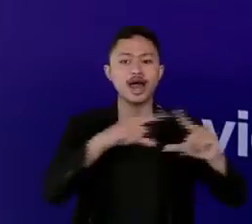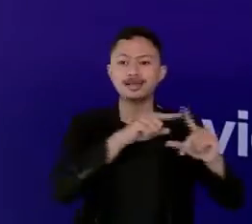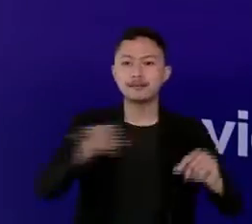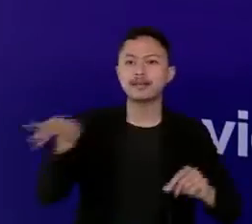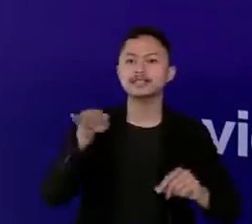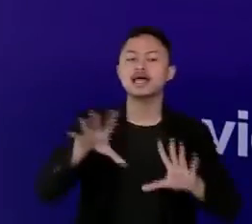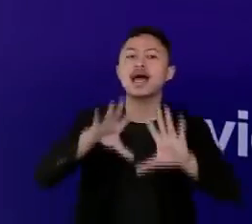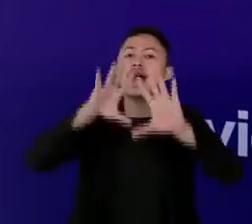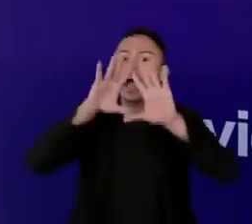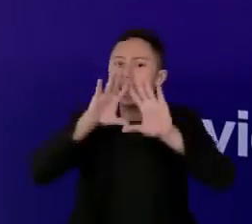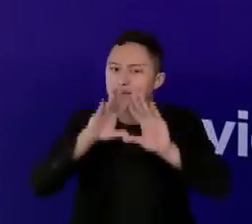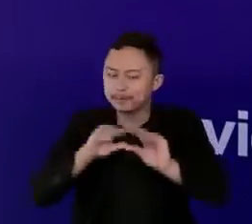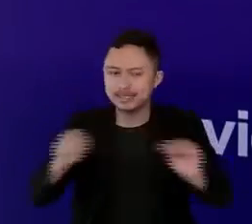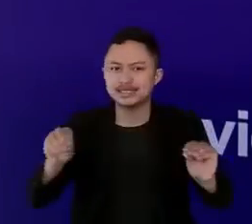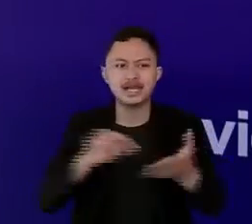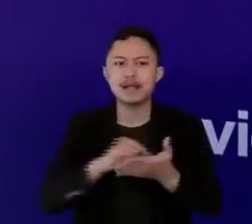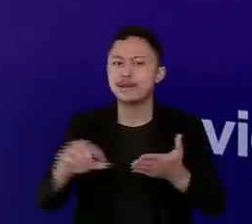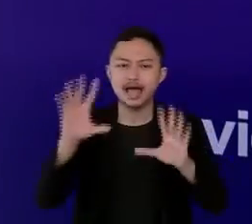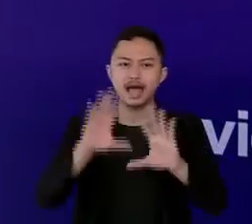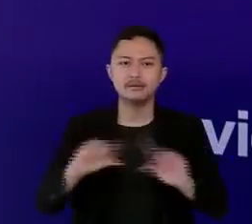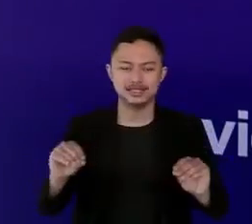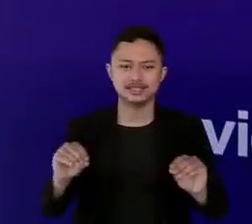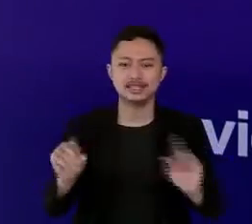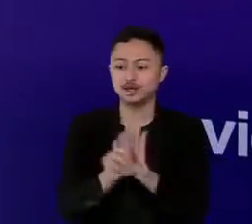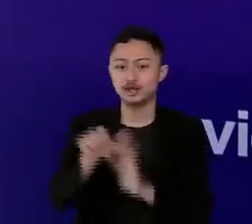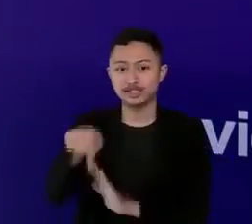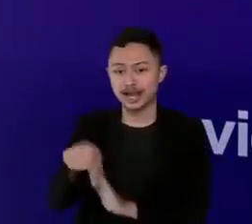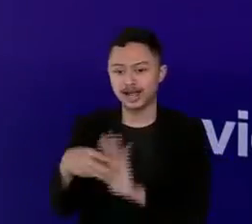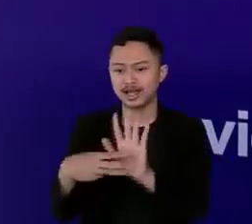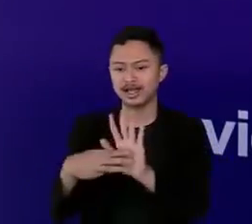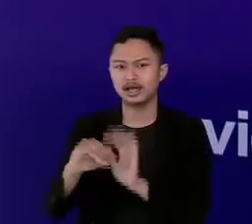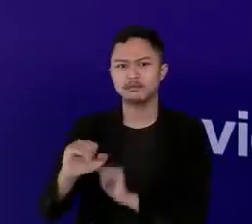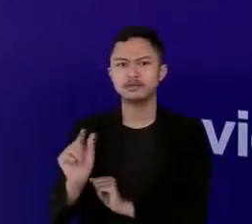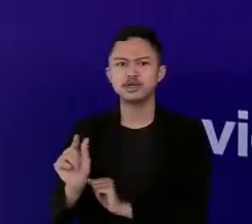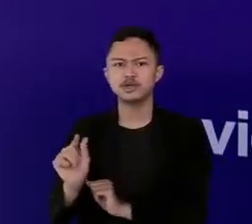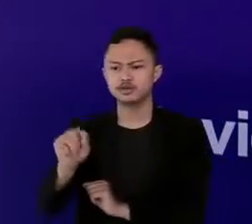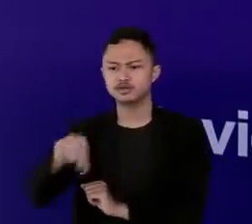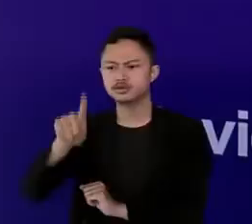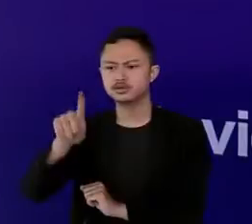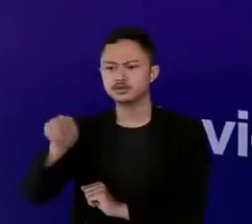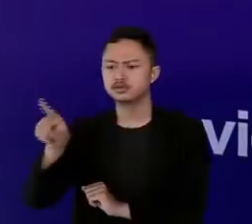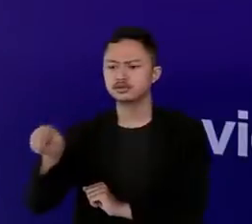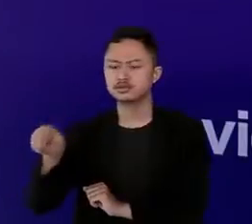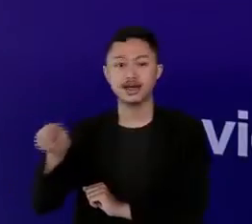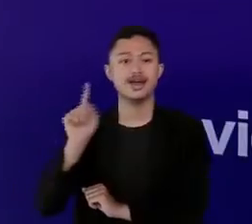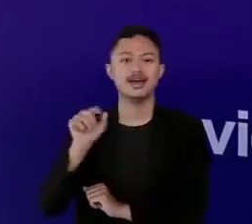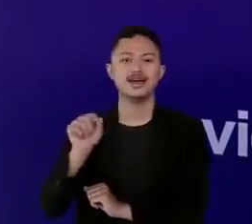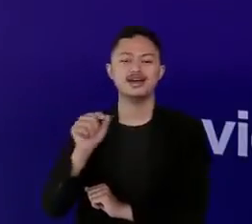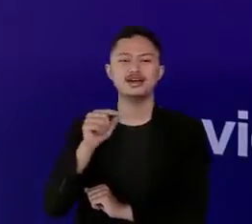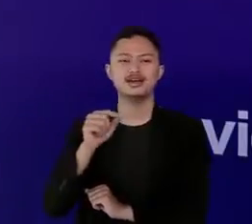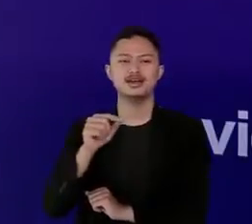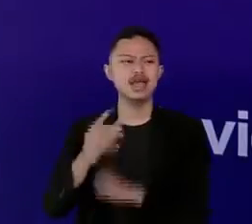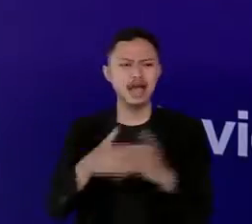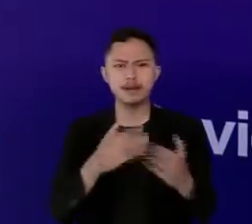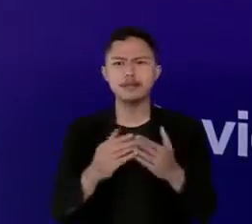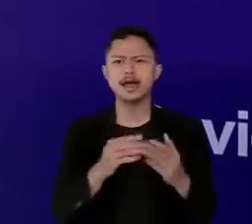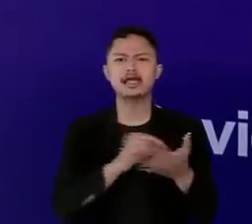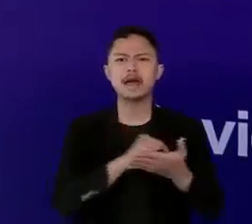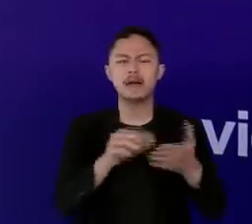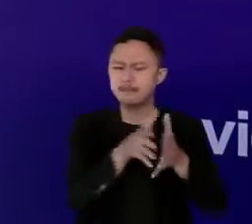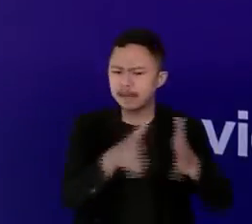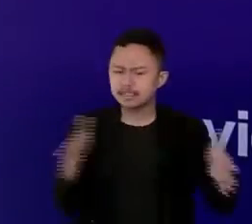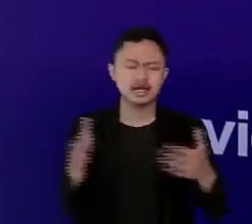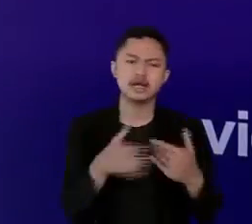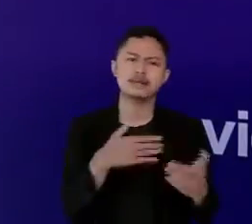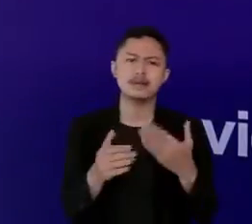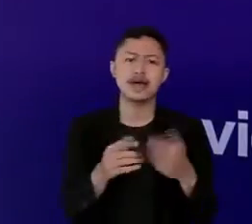lamda dan bahkan yang terbaru adalah new enggak apa-apa sampai habis huruf Yunani saking